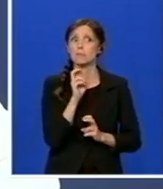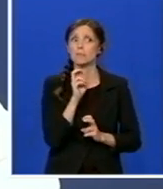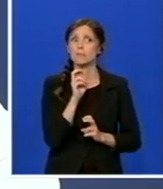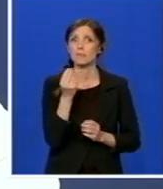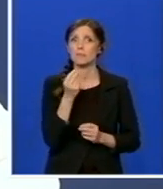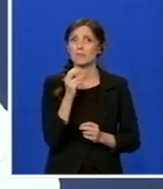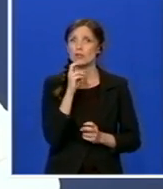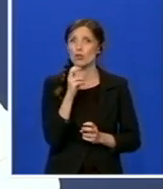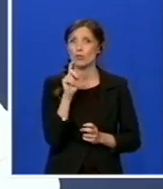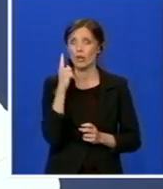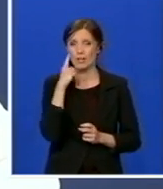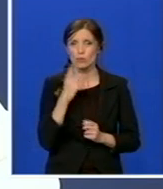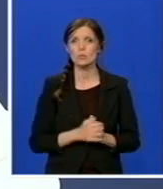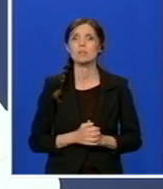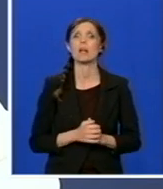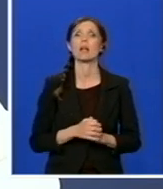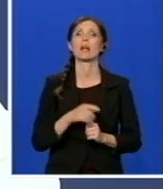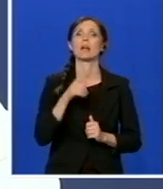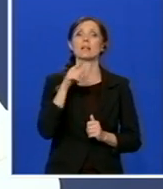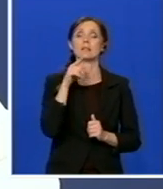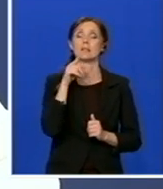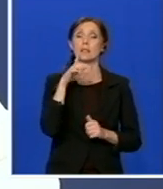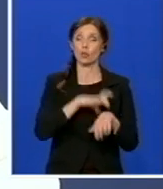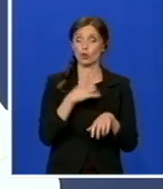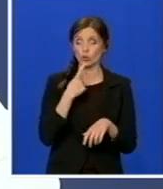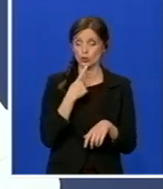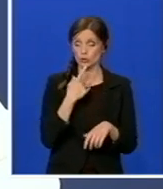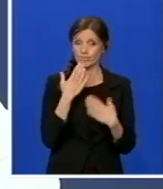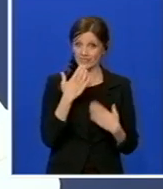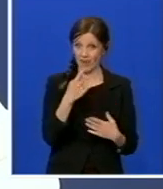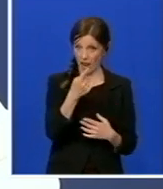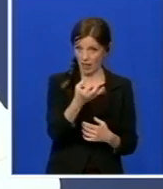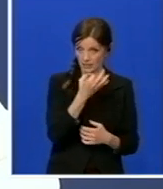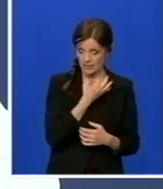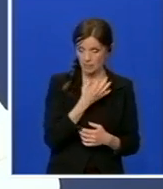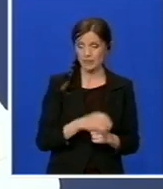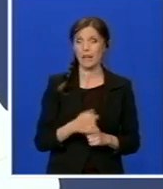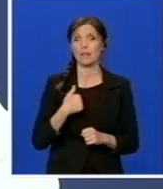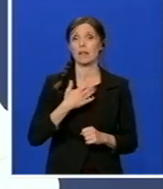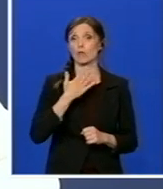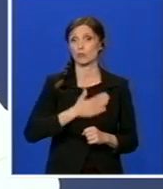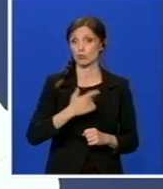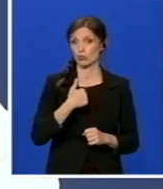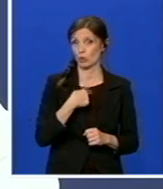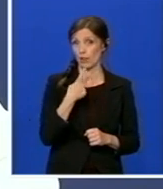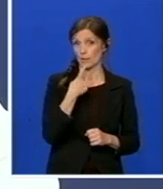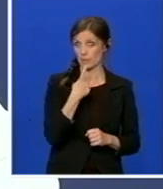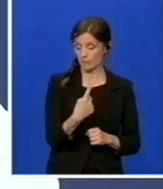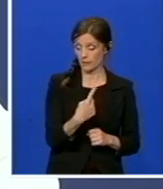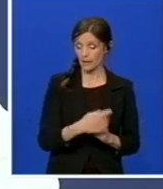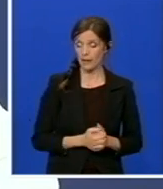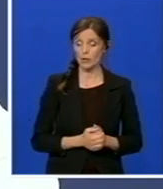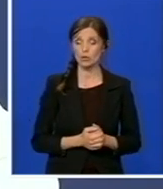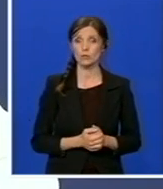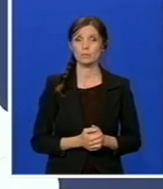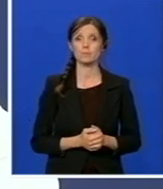Da, naravno, naravno i hvala vam na pitanju. Žela bi da ukažem da kada se